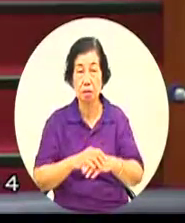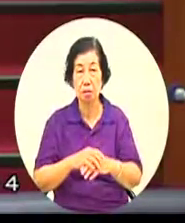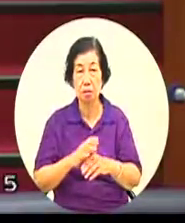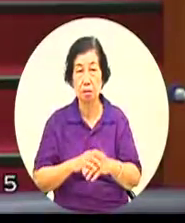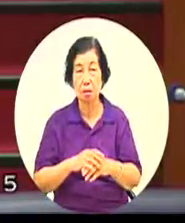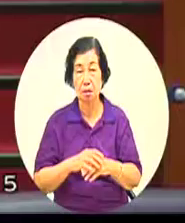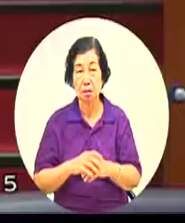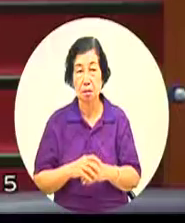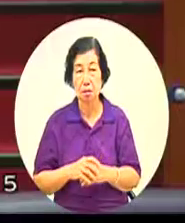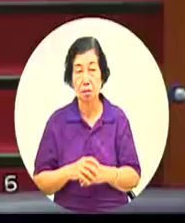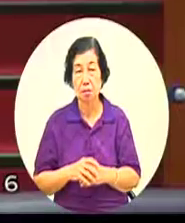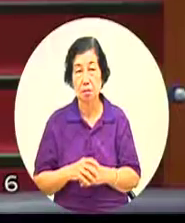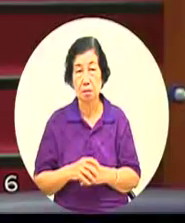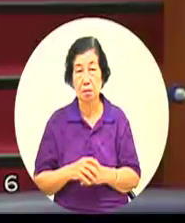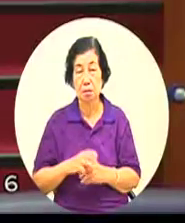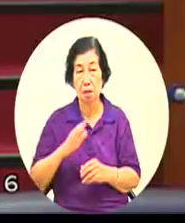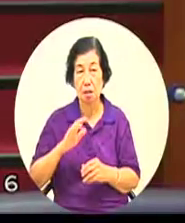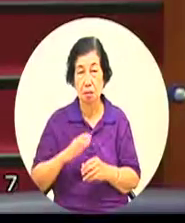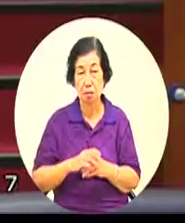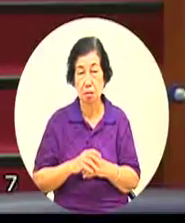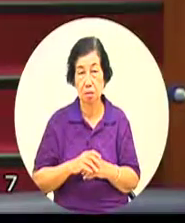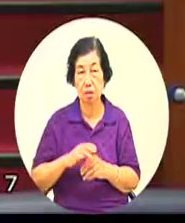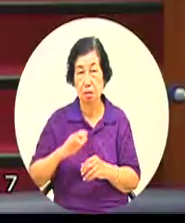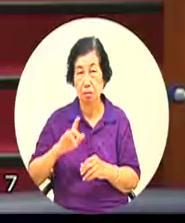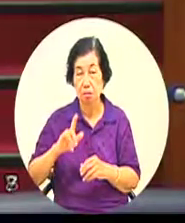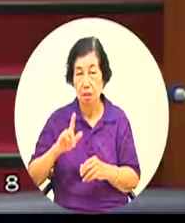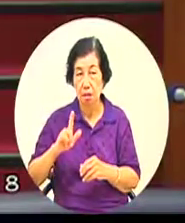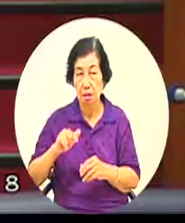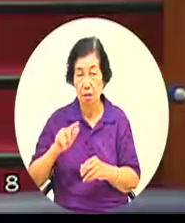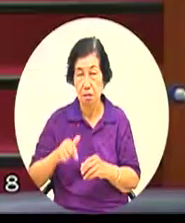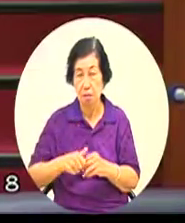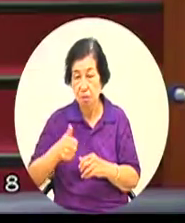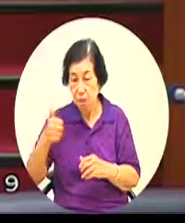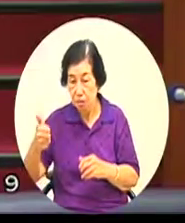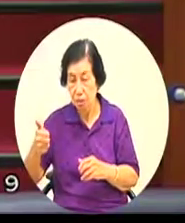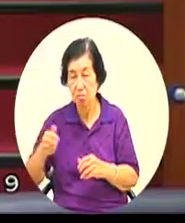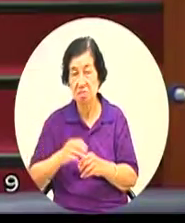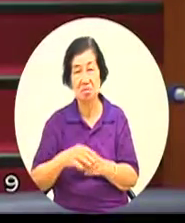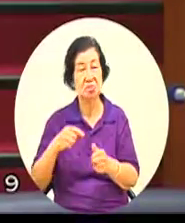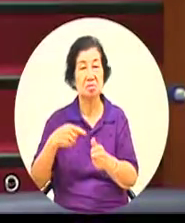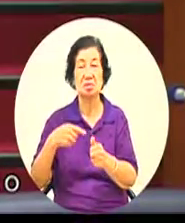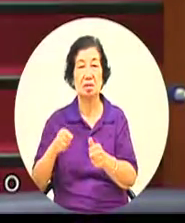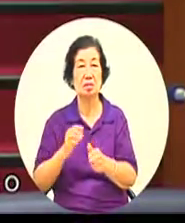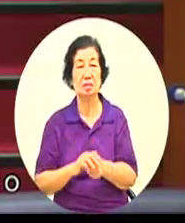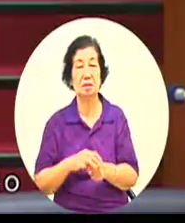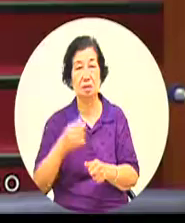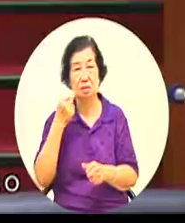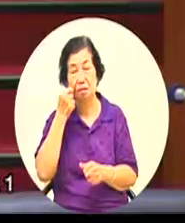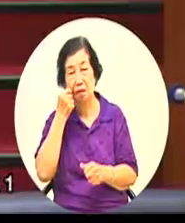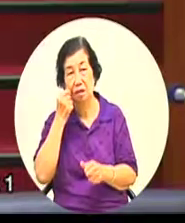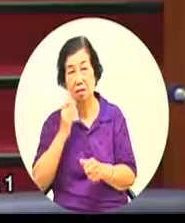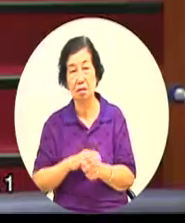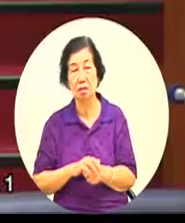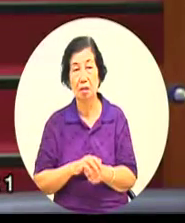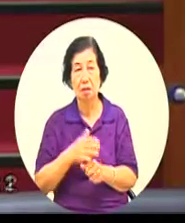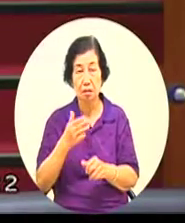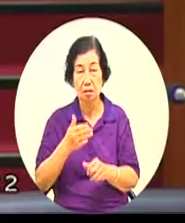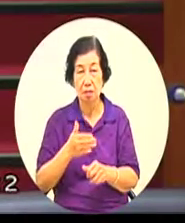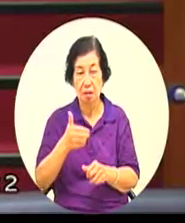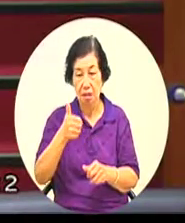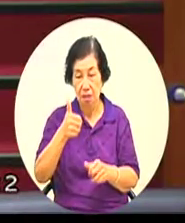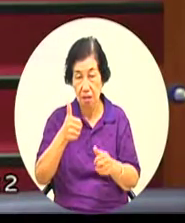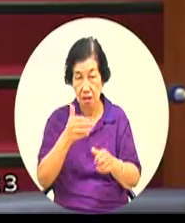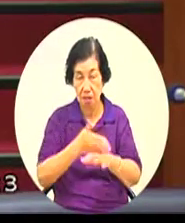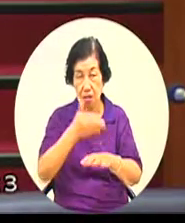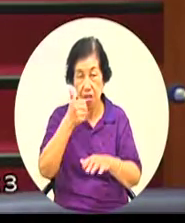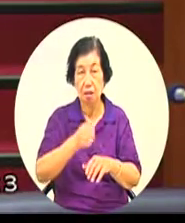不愿意离乡背井跑到原乡来做这样的一个教育了。但是也感谢我们教育局了，尤其我们高雄市